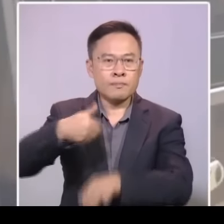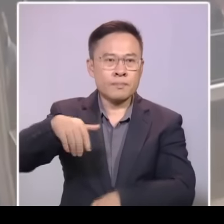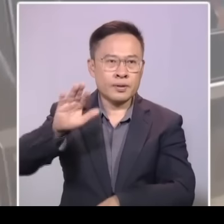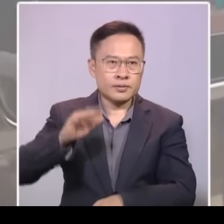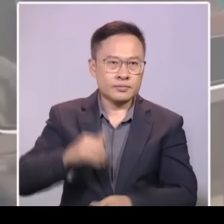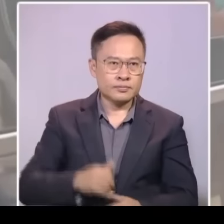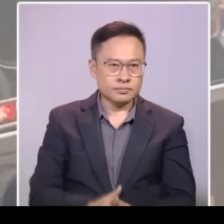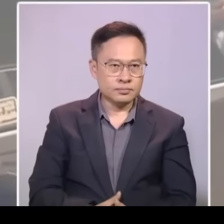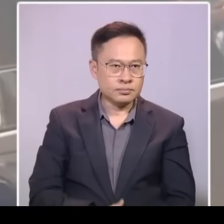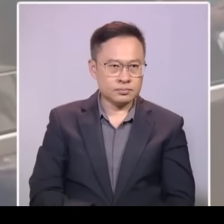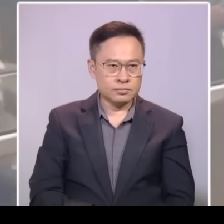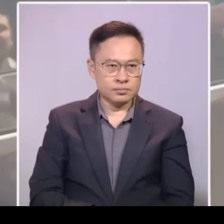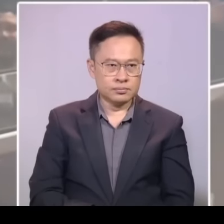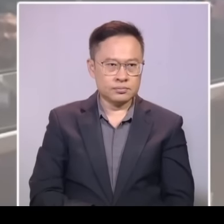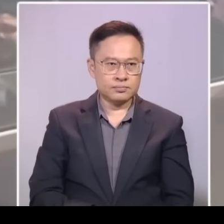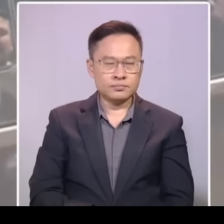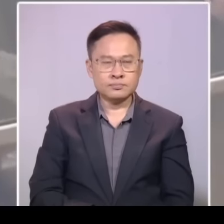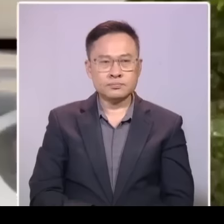ค่ะ